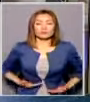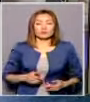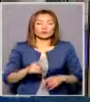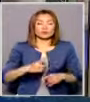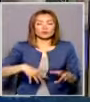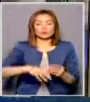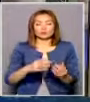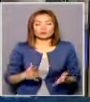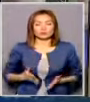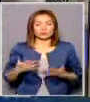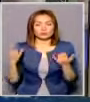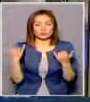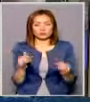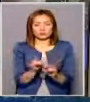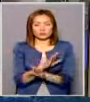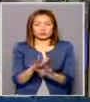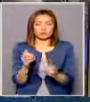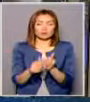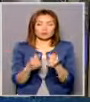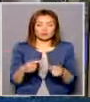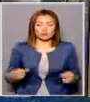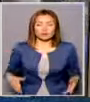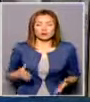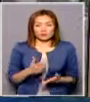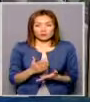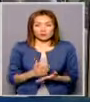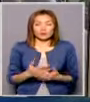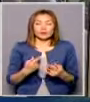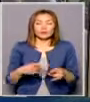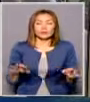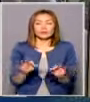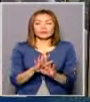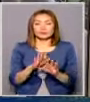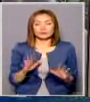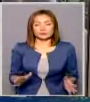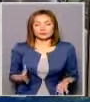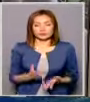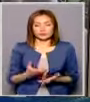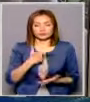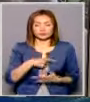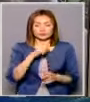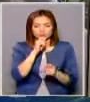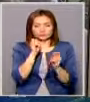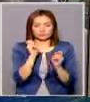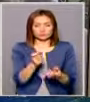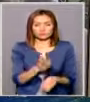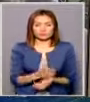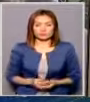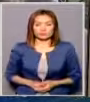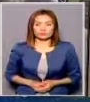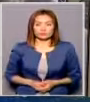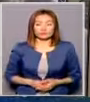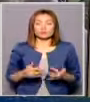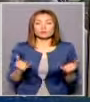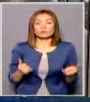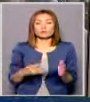тұрғындардың көңілін көтеру үшін әр мерекеде концерт ұйымдастырамыз. Әртүрлі әндер айтып, өзіміздің сыйлығымызды да тарту етеміз. Міне,